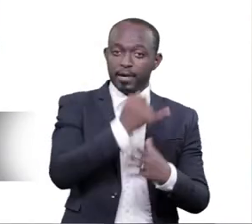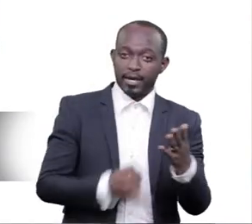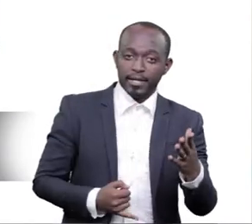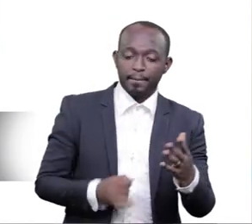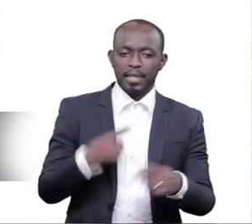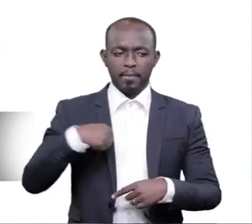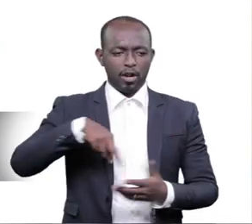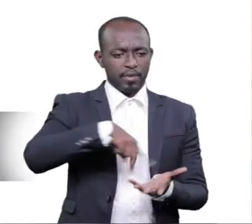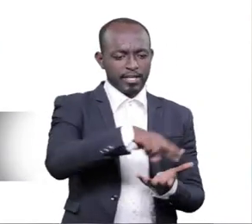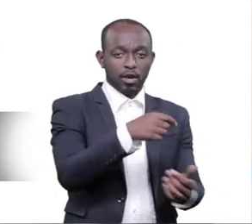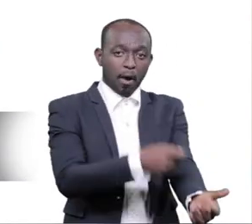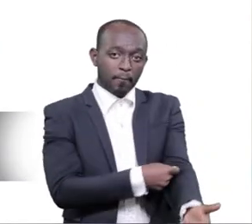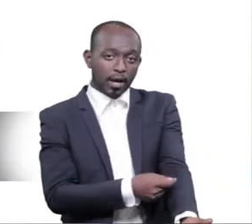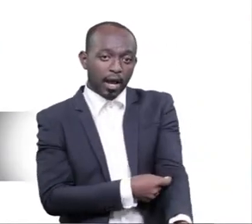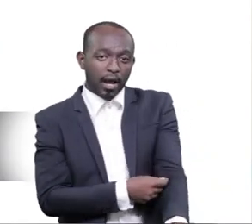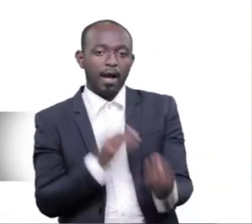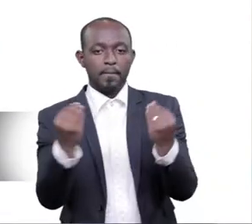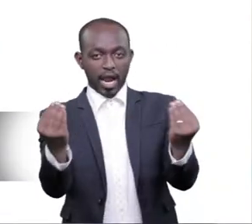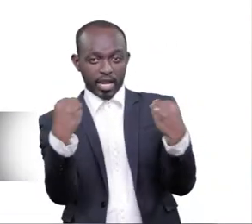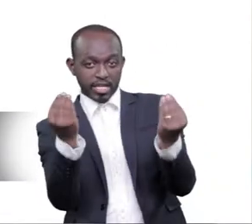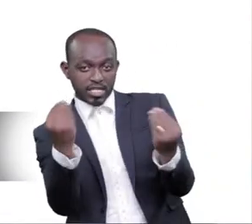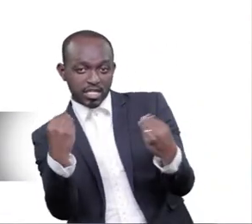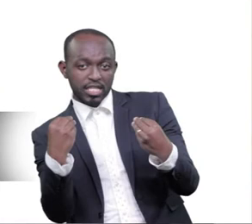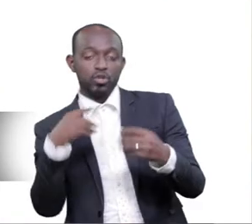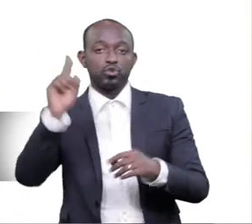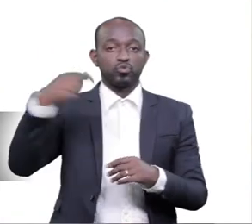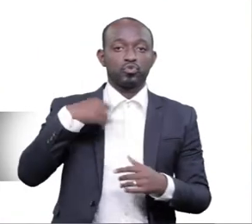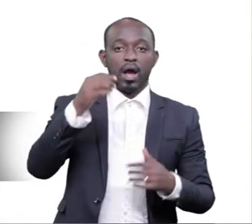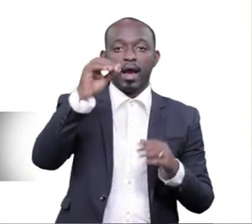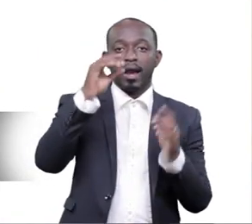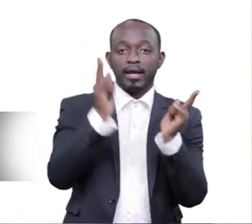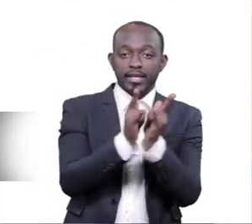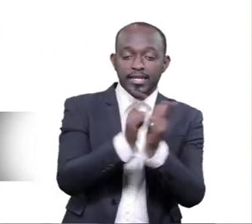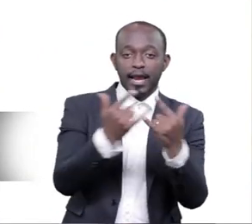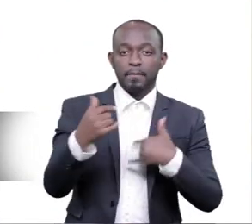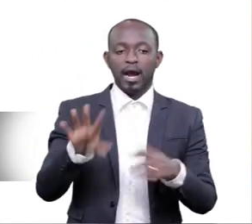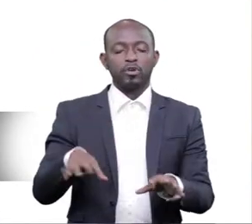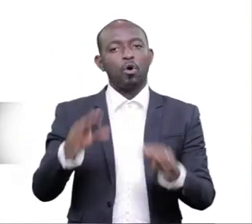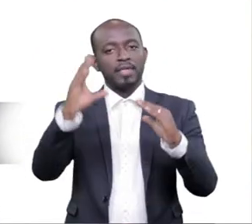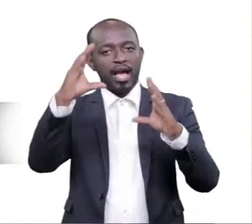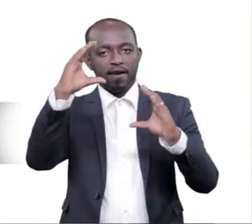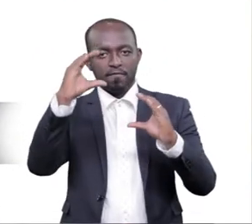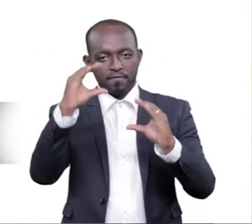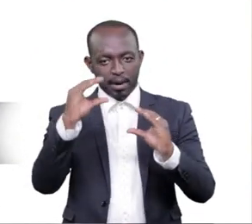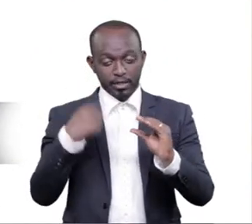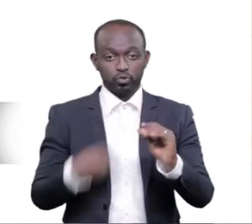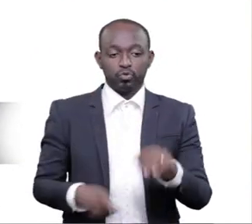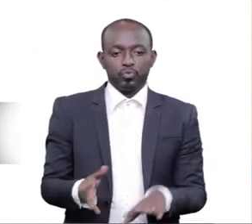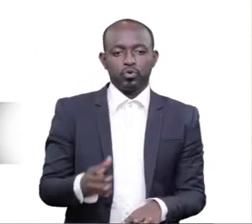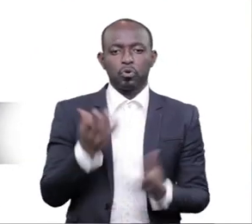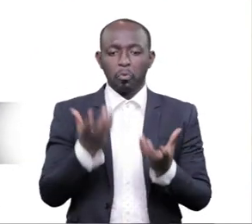kwivuza inyigisho zigatangwa bakamenya uburyo virus itera sida yandura byagiye bigabanuka ku